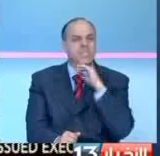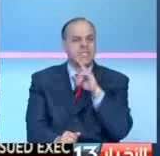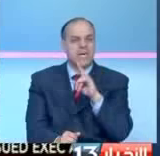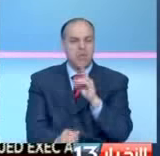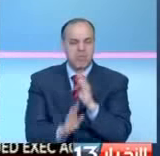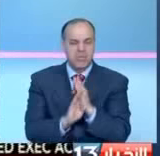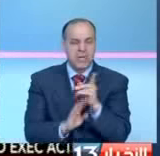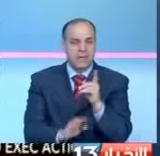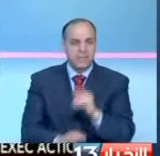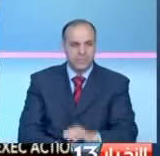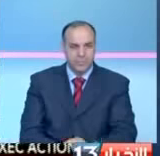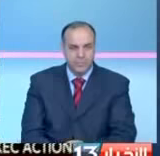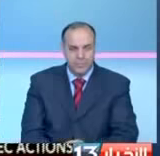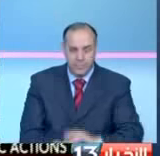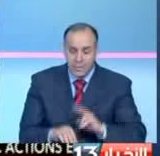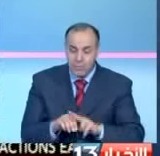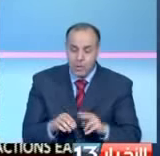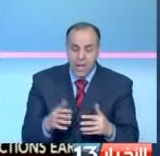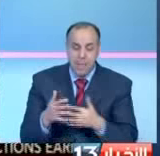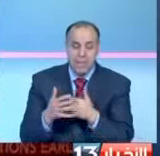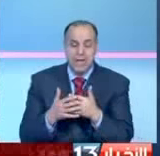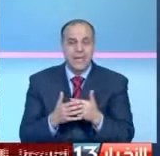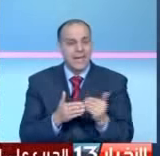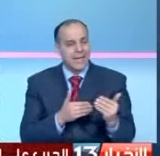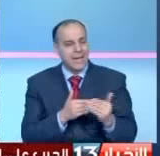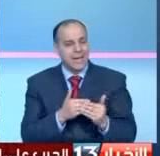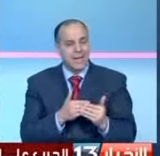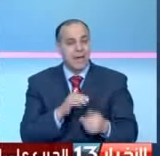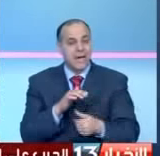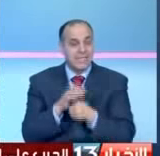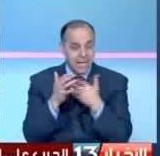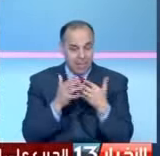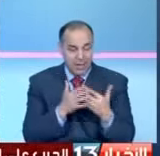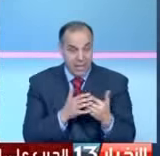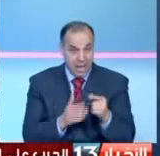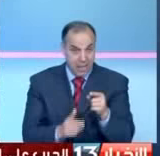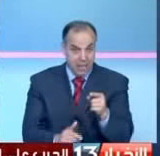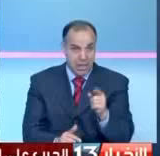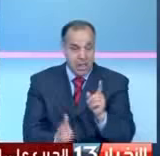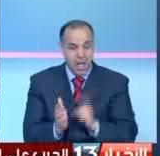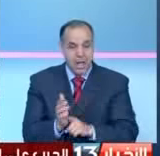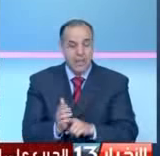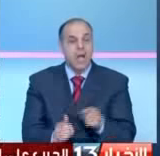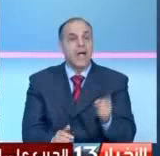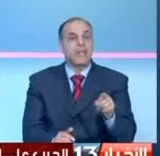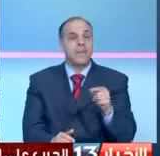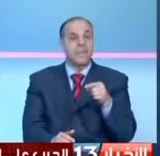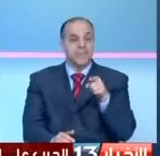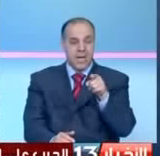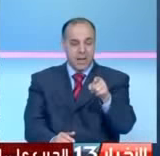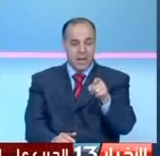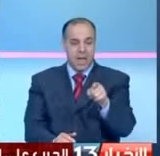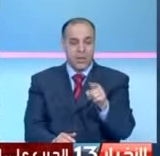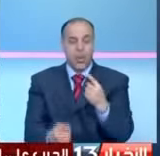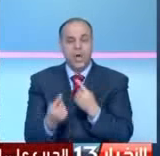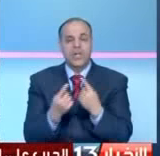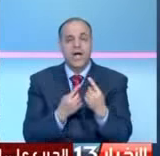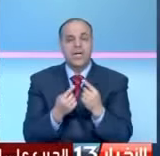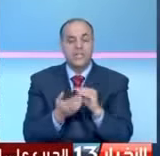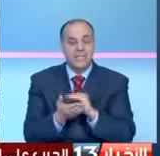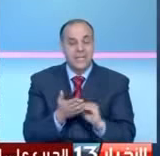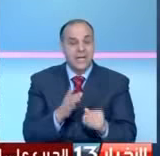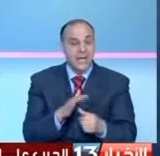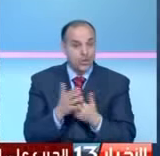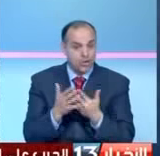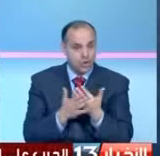ومستترة. مسؤولون أمريكيون مقربون من فريق الرئيس الأمريكي دونالد ترامب أكدوا كذلك أن نقاشا جاريا في إدارة